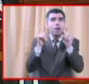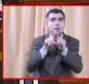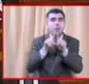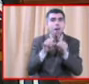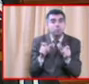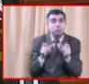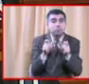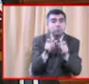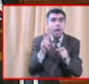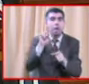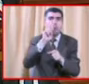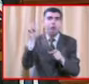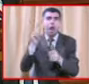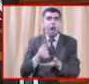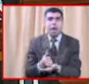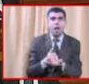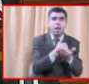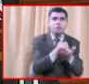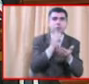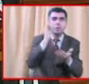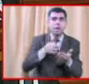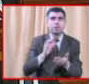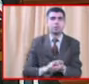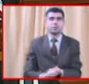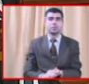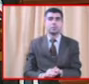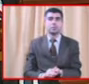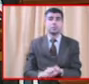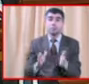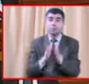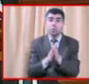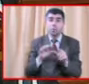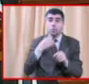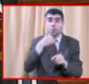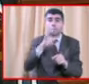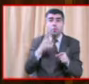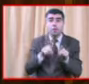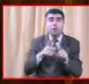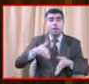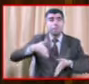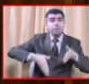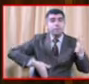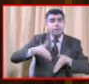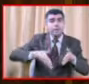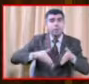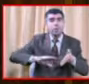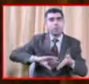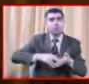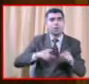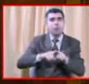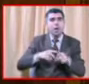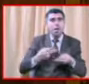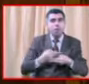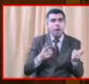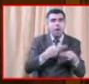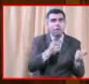الملك باش تساهم في العملية الإنقاذ. وبالنسبة للطرق، كانت الهاجس الأولي هو فتح